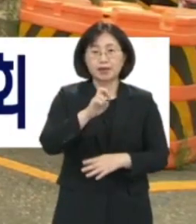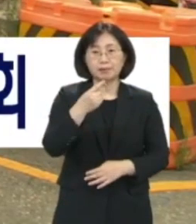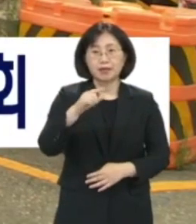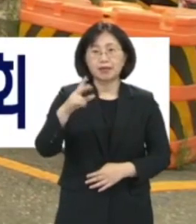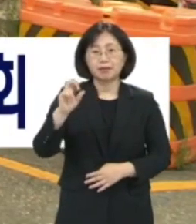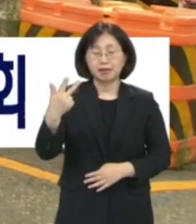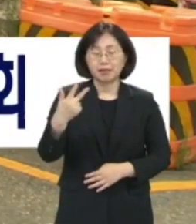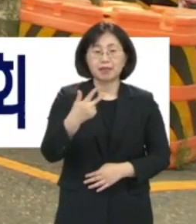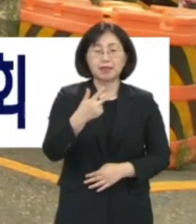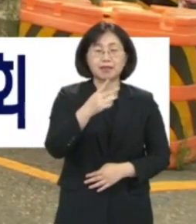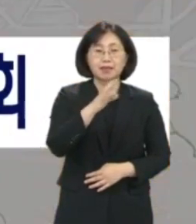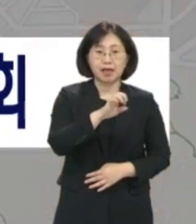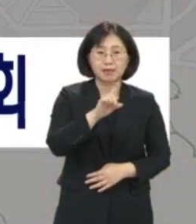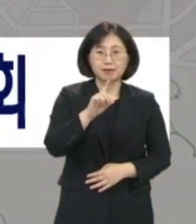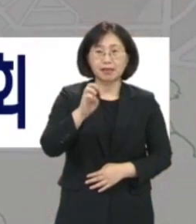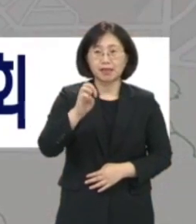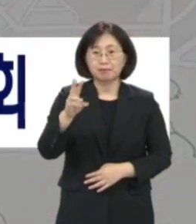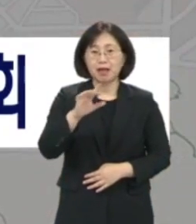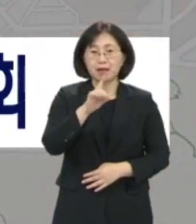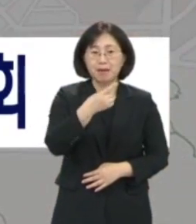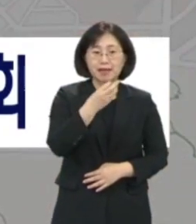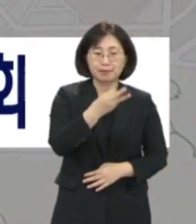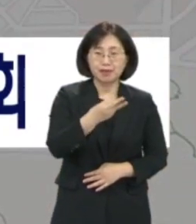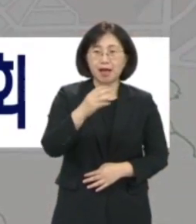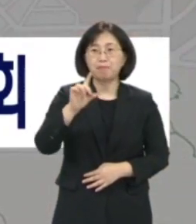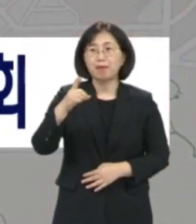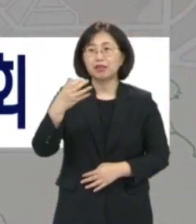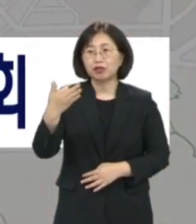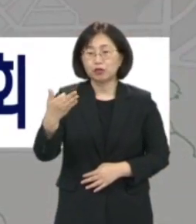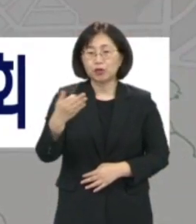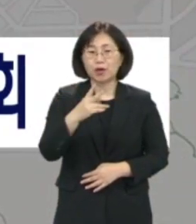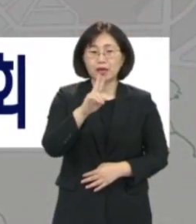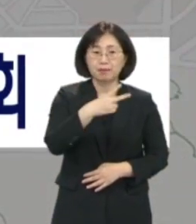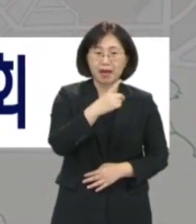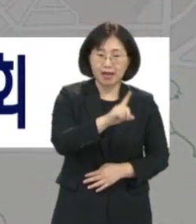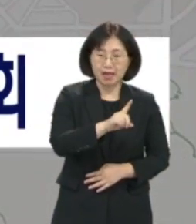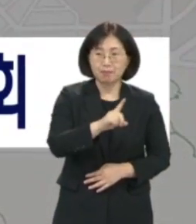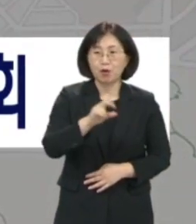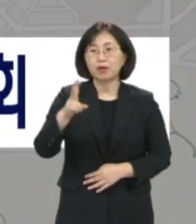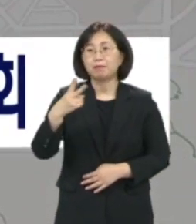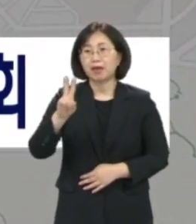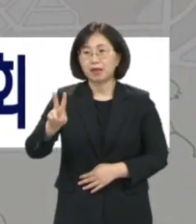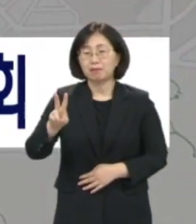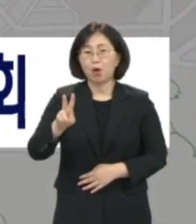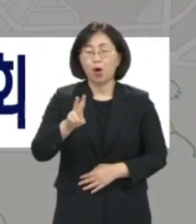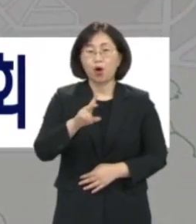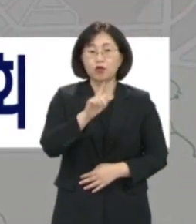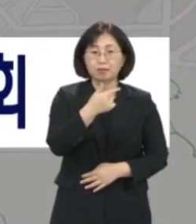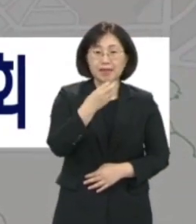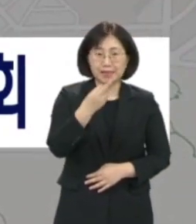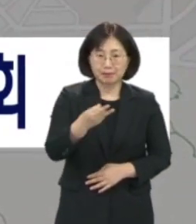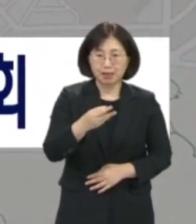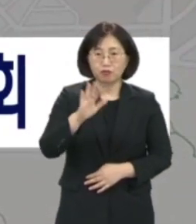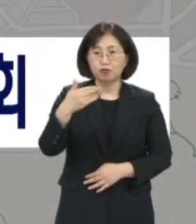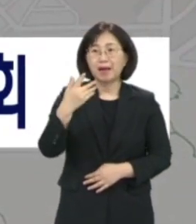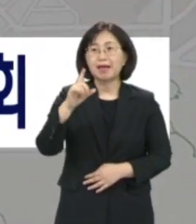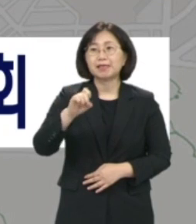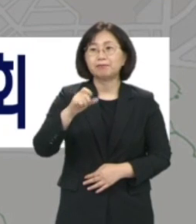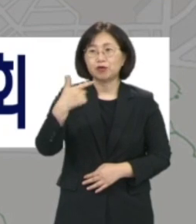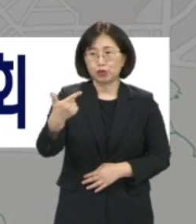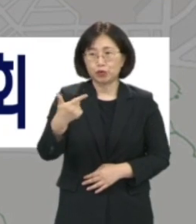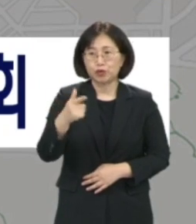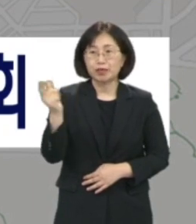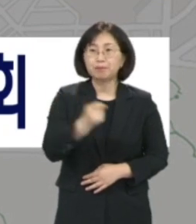41에서 42번 113번가 119번 20번과 202번 613번 916번